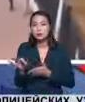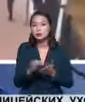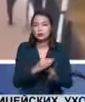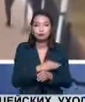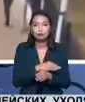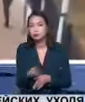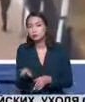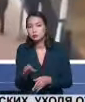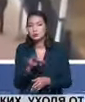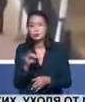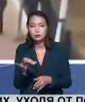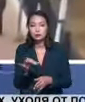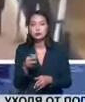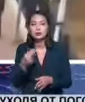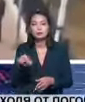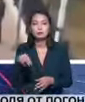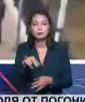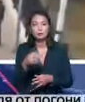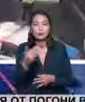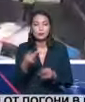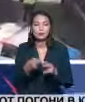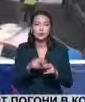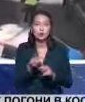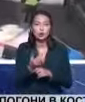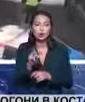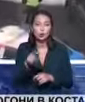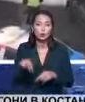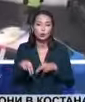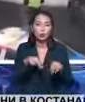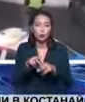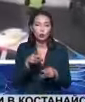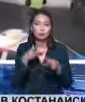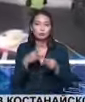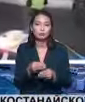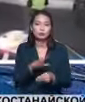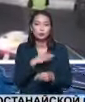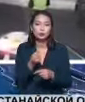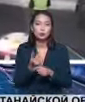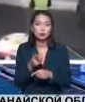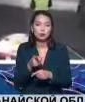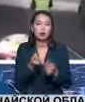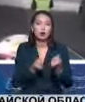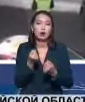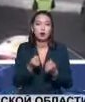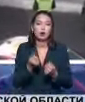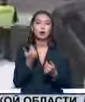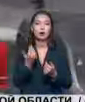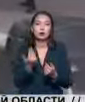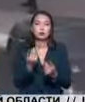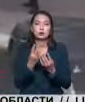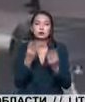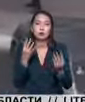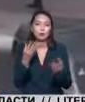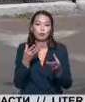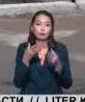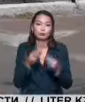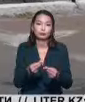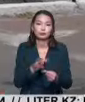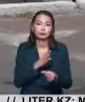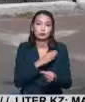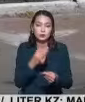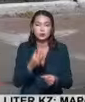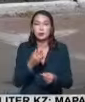дороги и съезжает на тротуар, где в этот момент находились несколько пешеходов. Некоторых из них авто буквально впечатало в забор. По информации